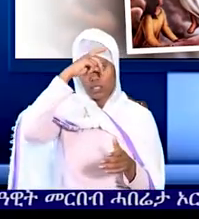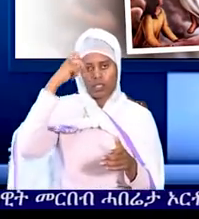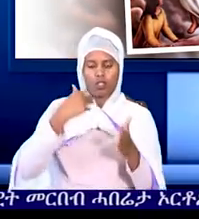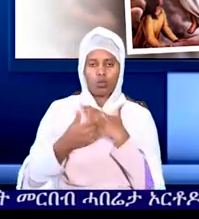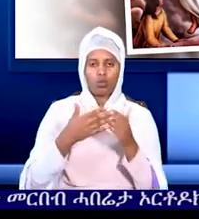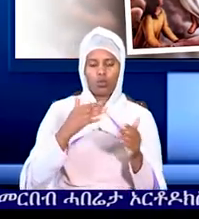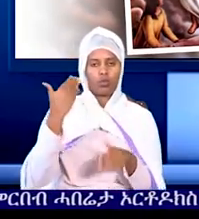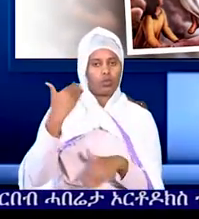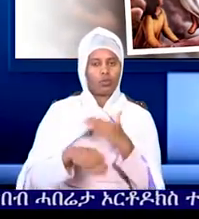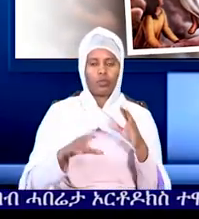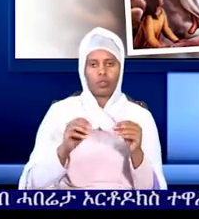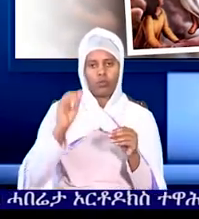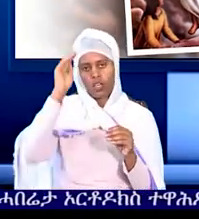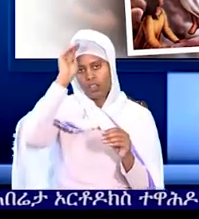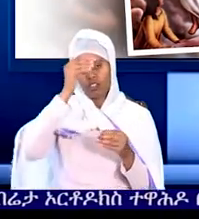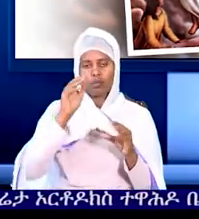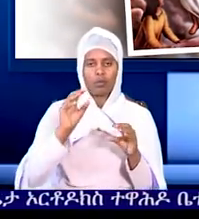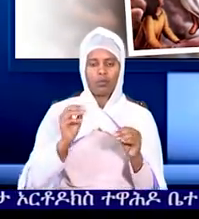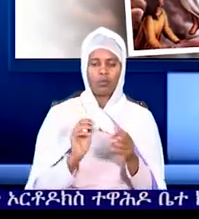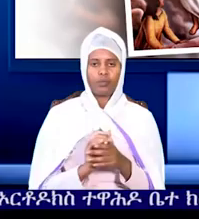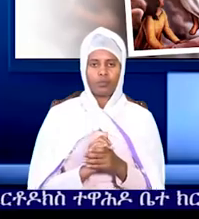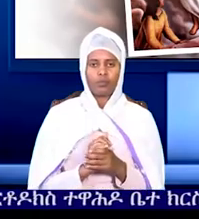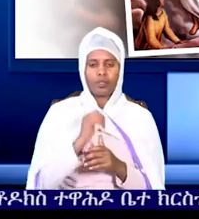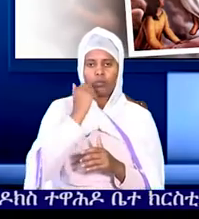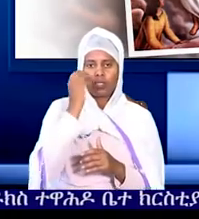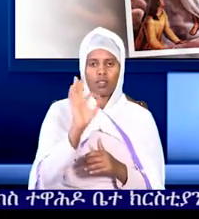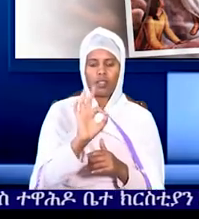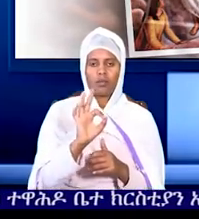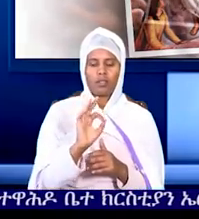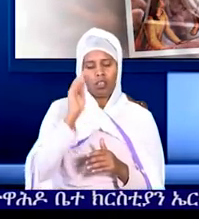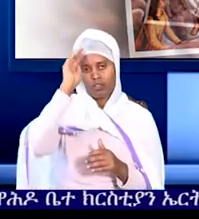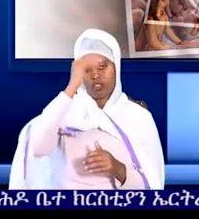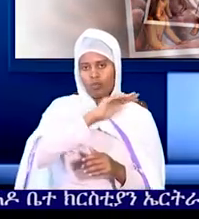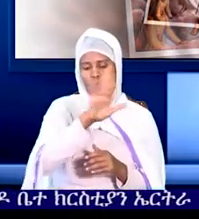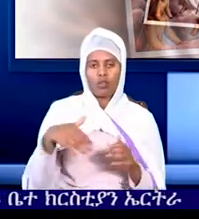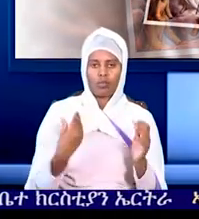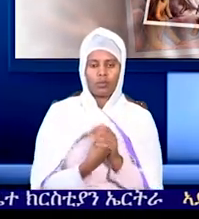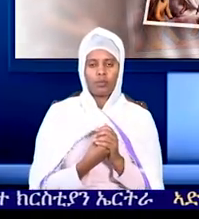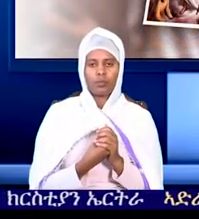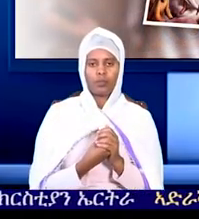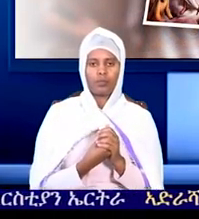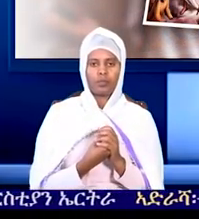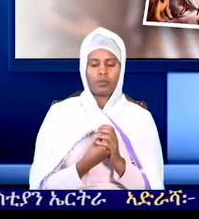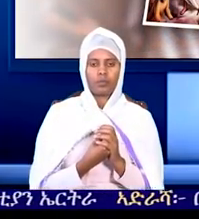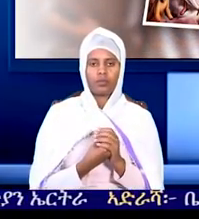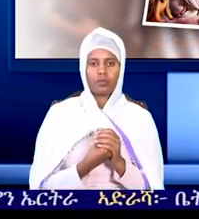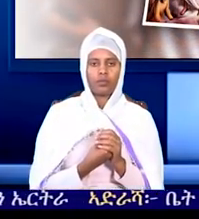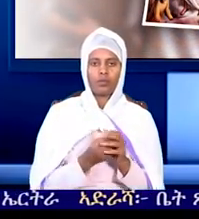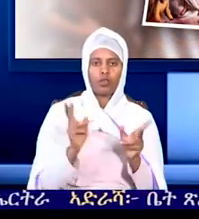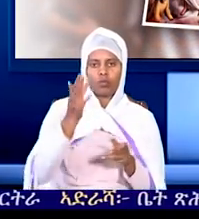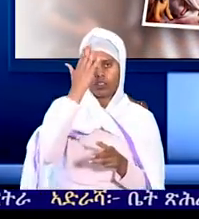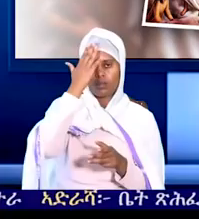ግብሪ ዲያብሎስ ክፍፅሙ ክኢሎም ክሓፍሩ ክኢሎም ብዕለተ ዓርቢ ክሓፍሩ ክኢሎም